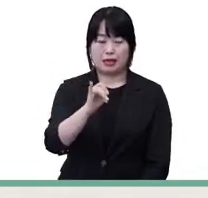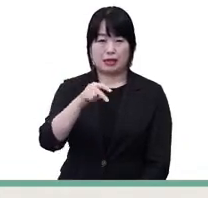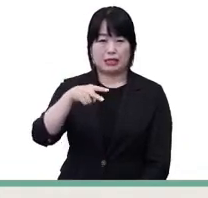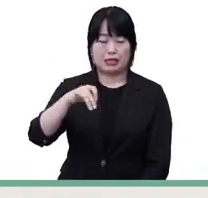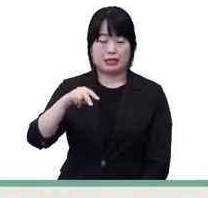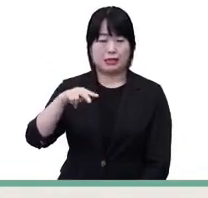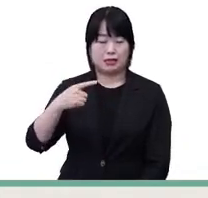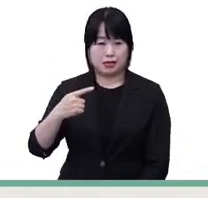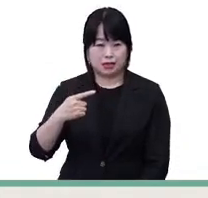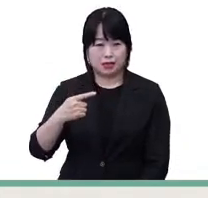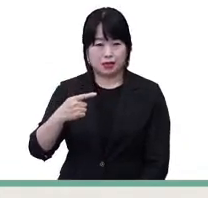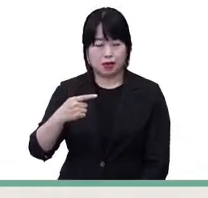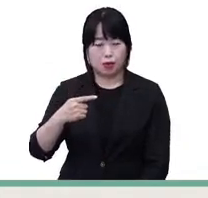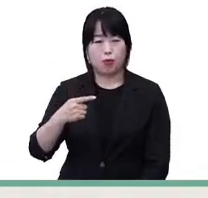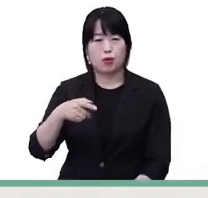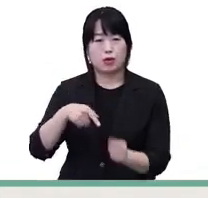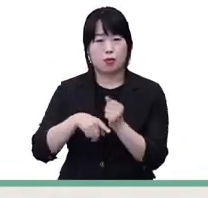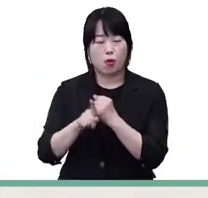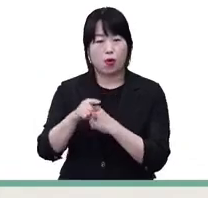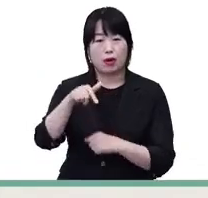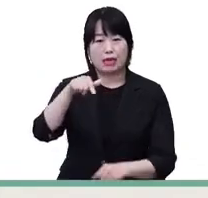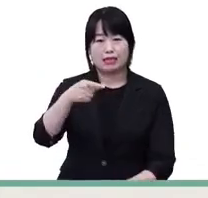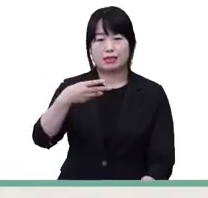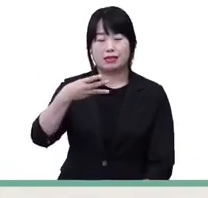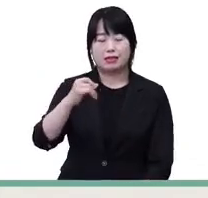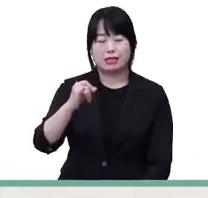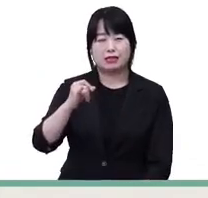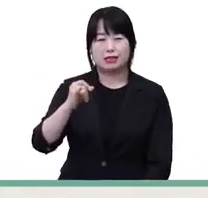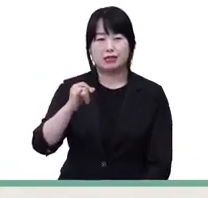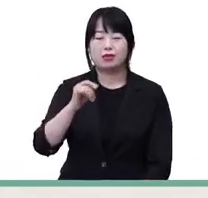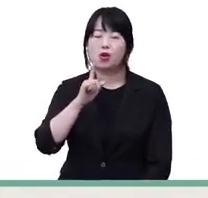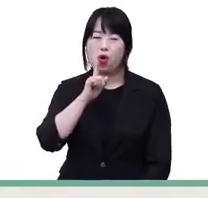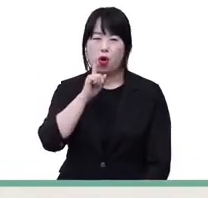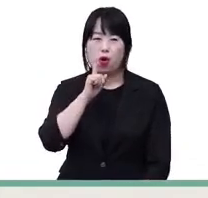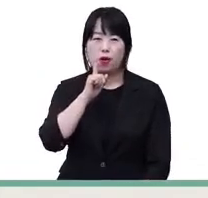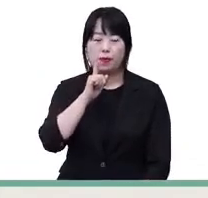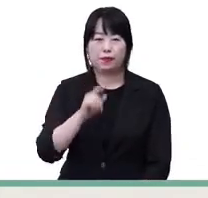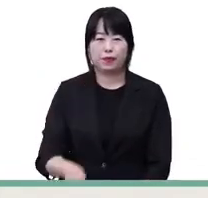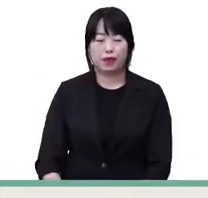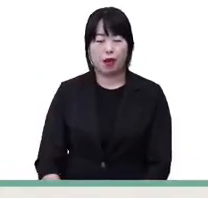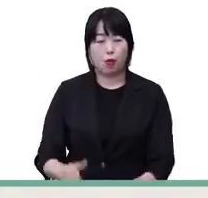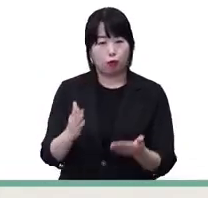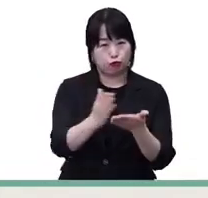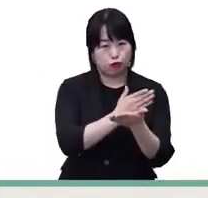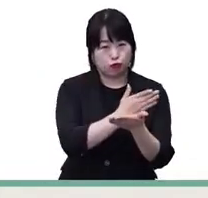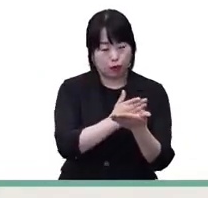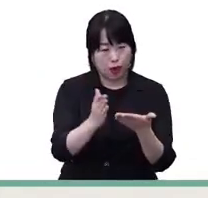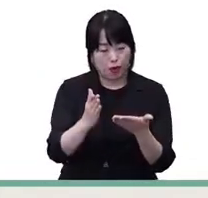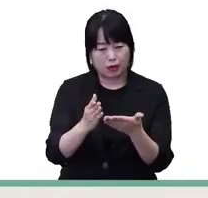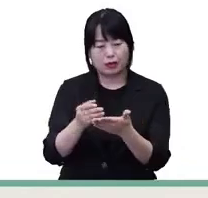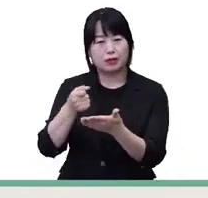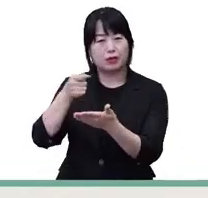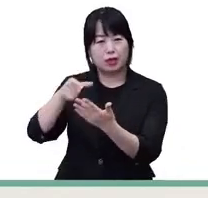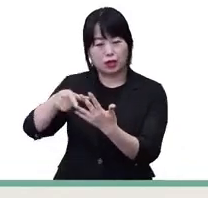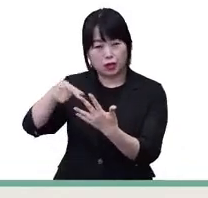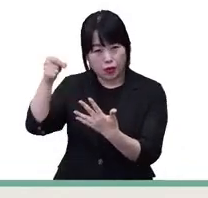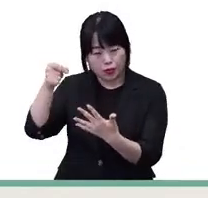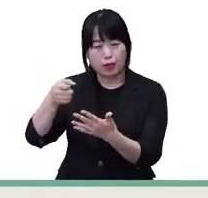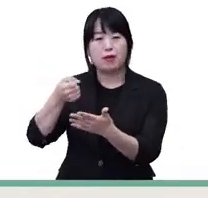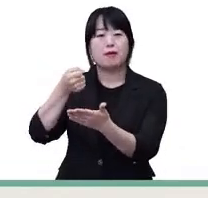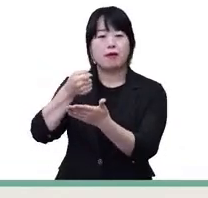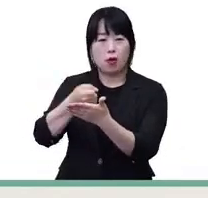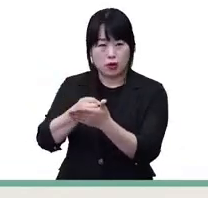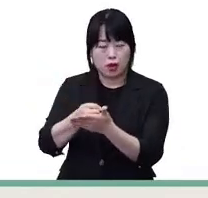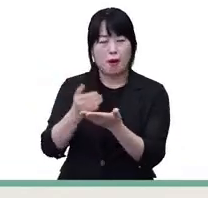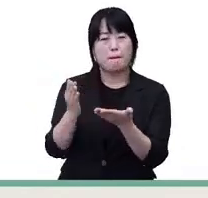어원 자체는 그리스어에서 나왔다고 해요. 그런데 이 그리스어가 구별, 선택,